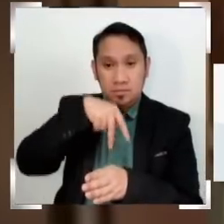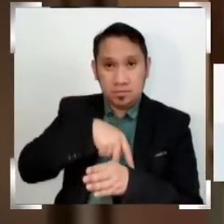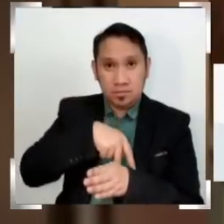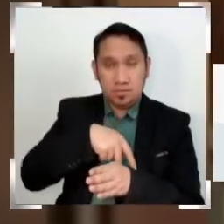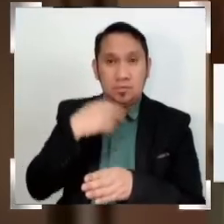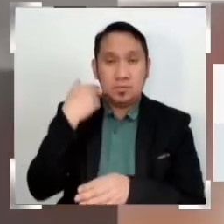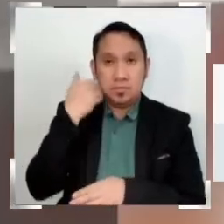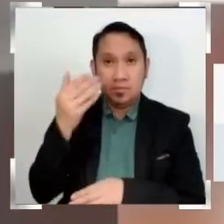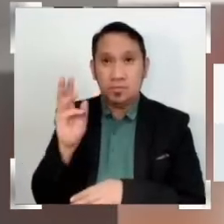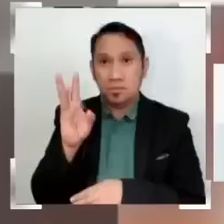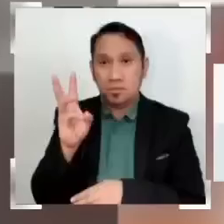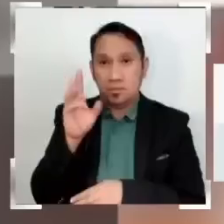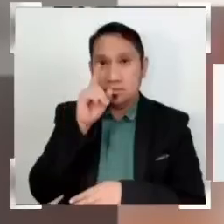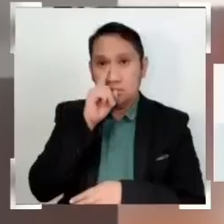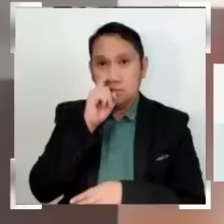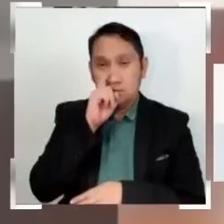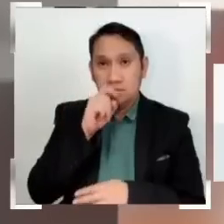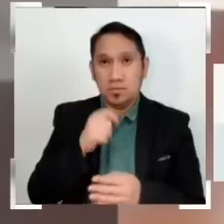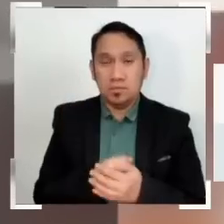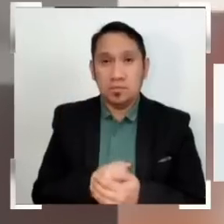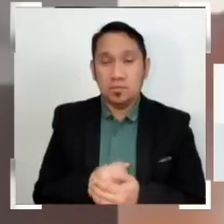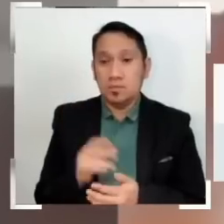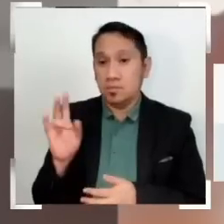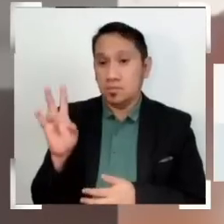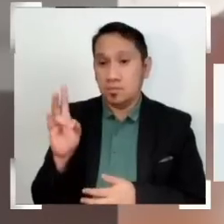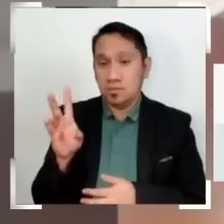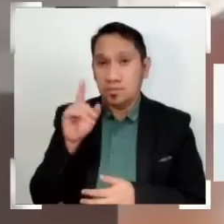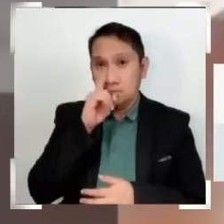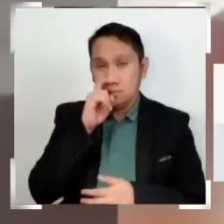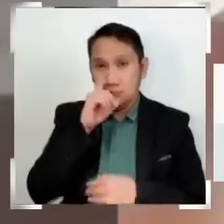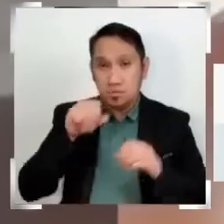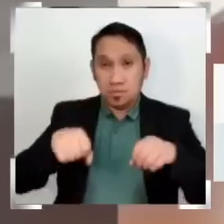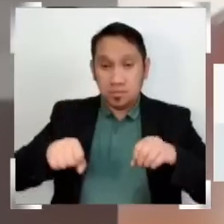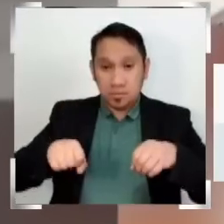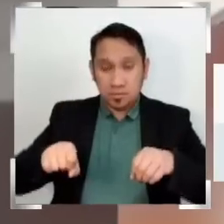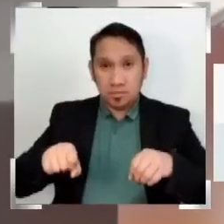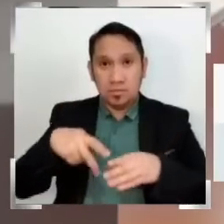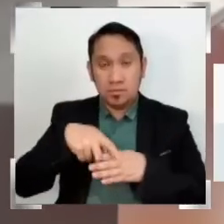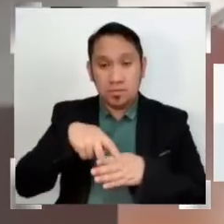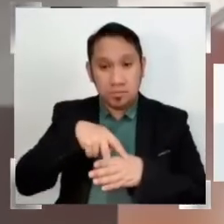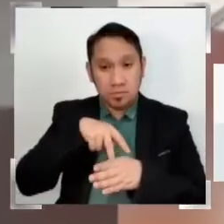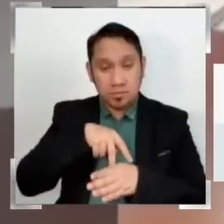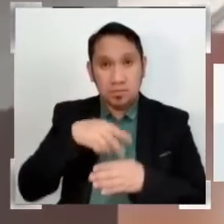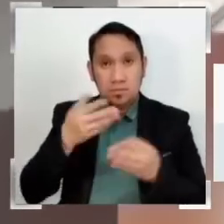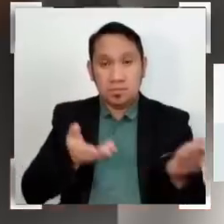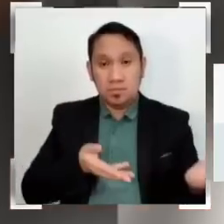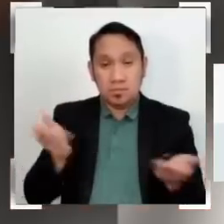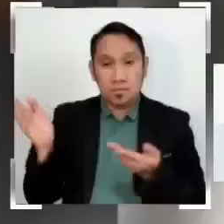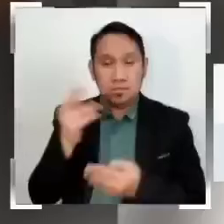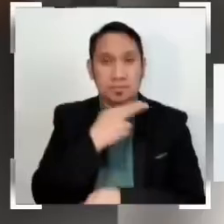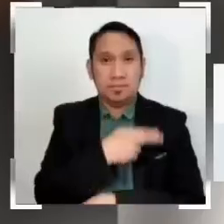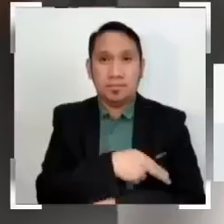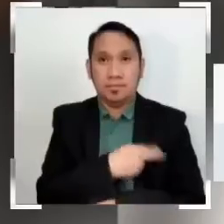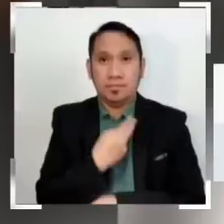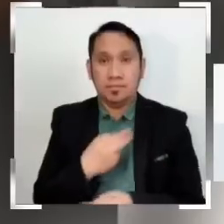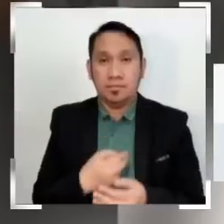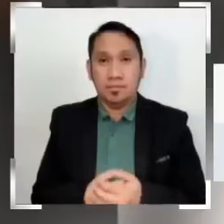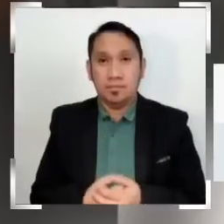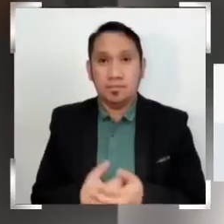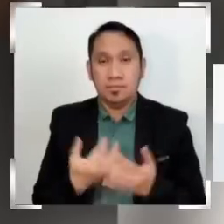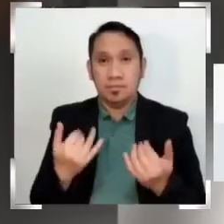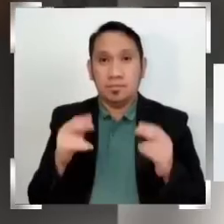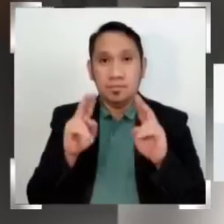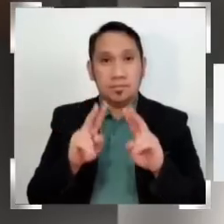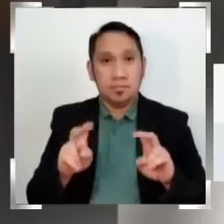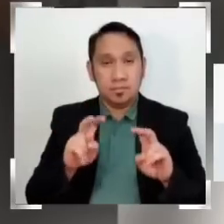16 anyos. Ang 17 anyos namang rider ng motorsiklo isinugod sa ospital. Sa imbestigasyon ng mga